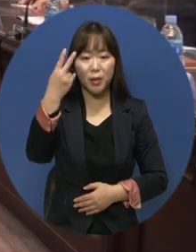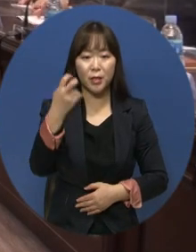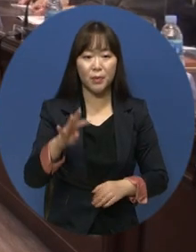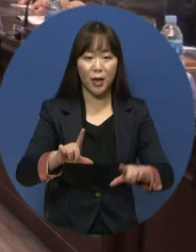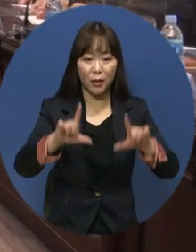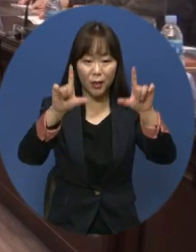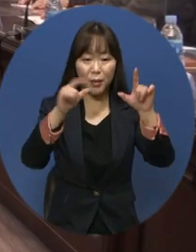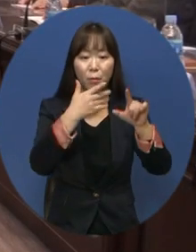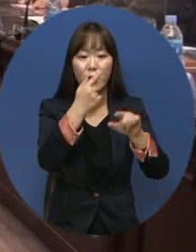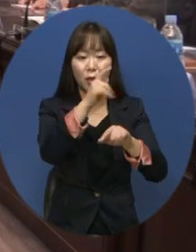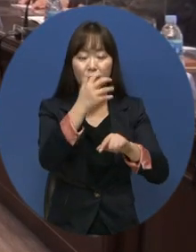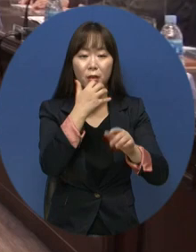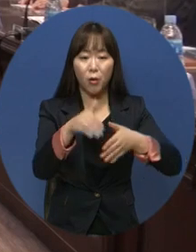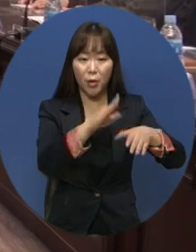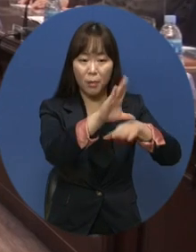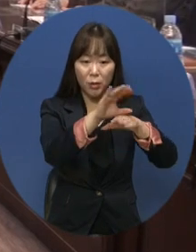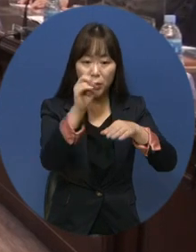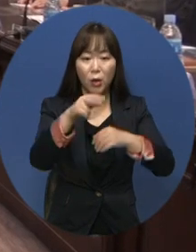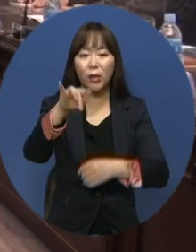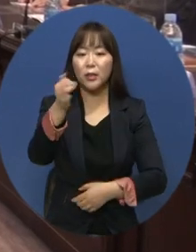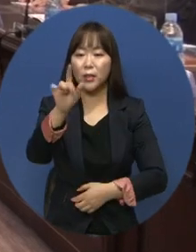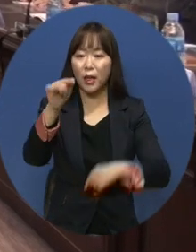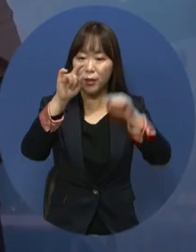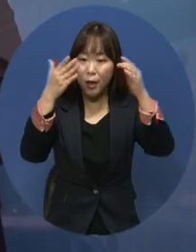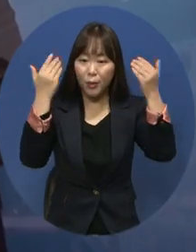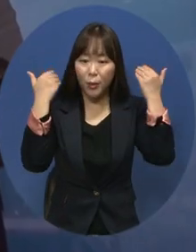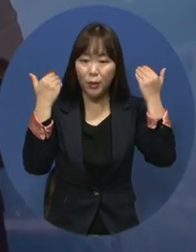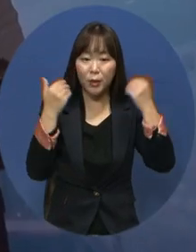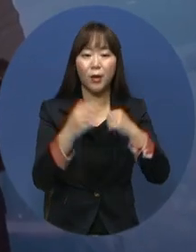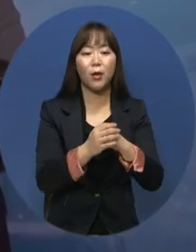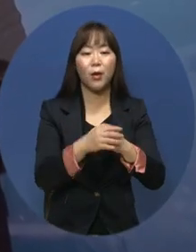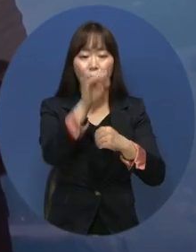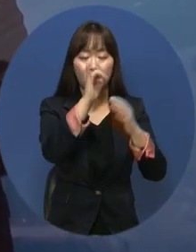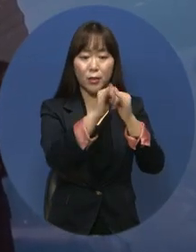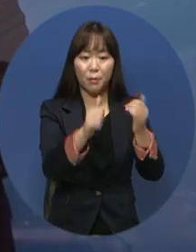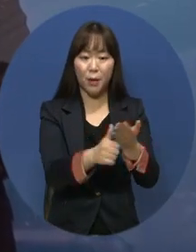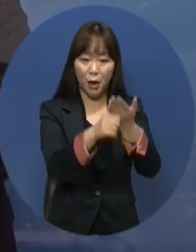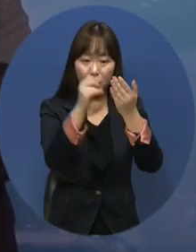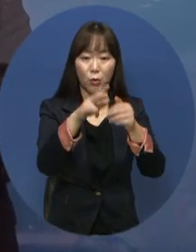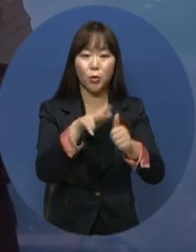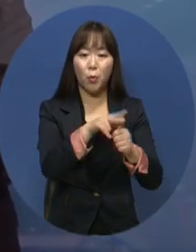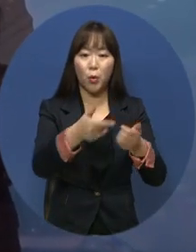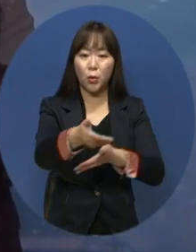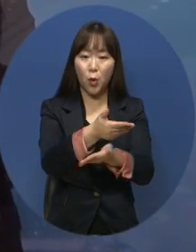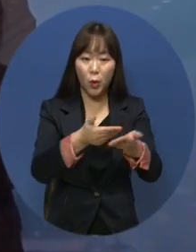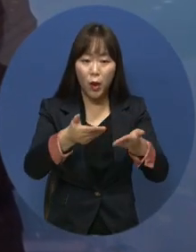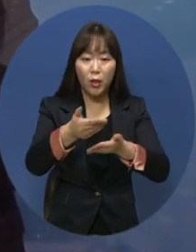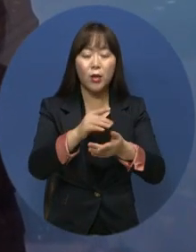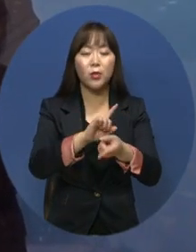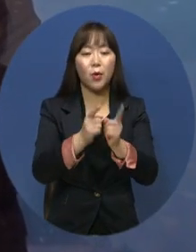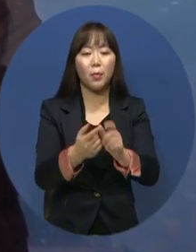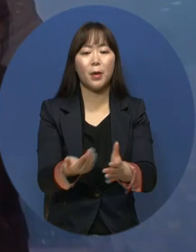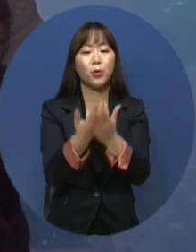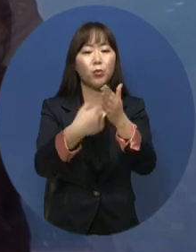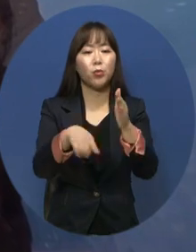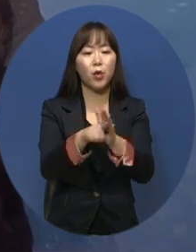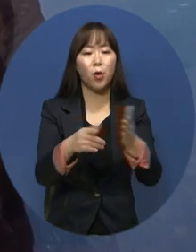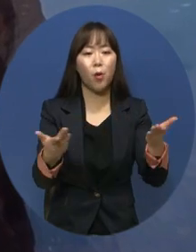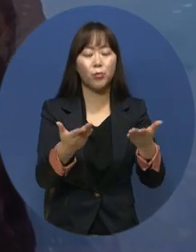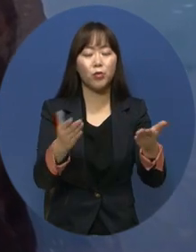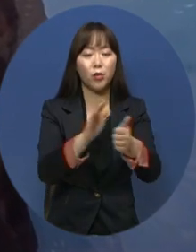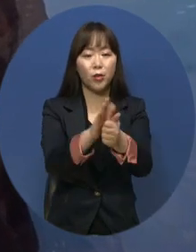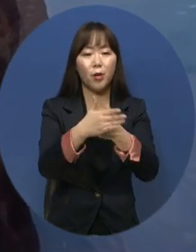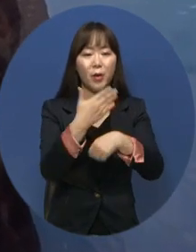24일 복지TV 경기방송과 신한대학교는 인재 양성 및 정보 교류 등 상호 발전을 위한 업무